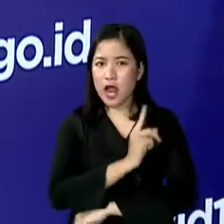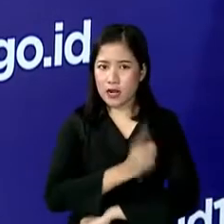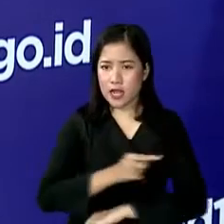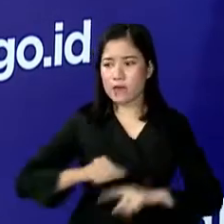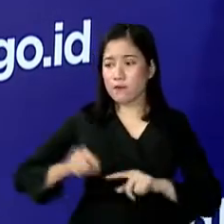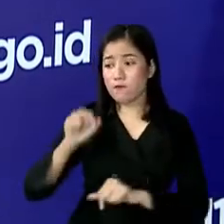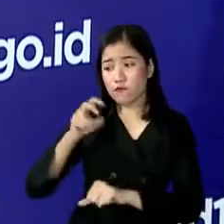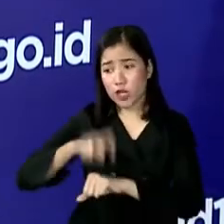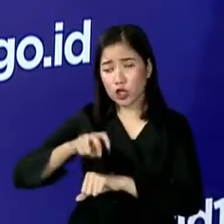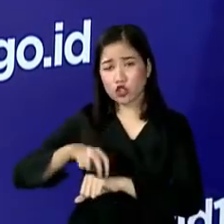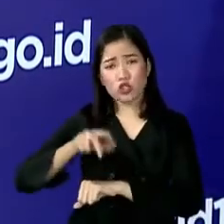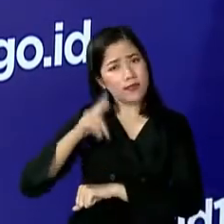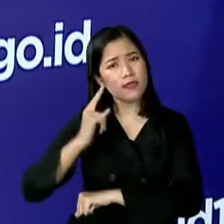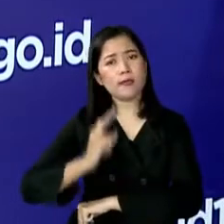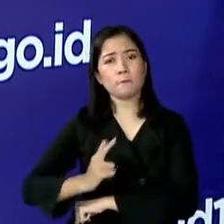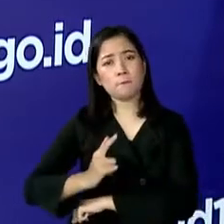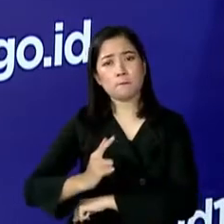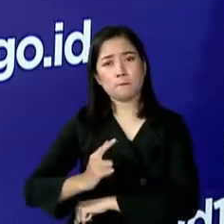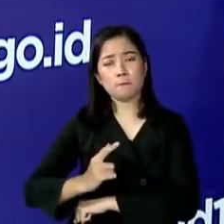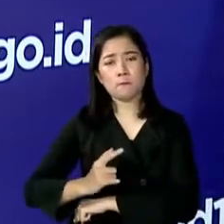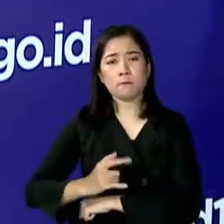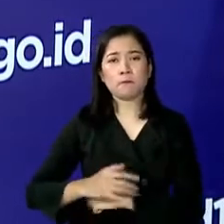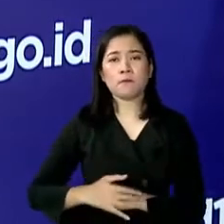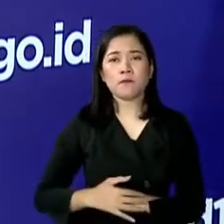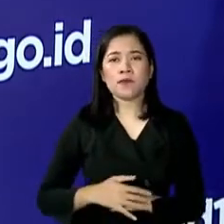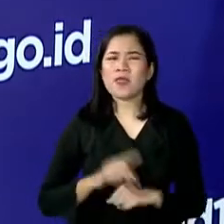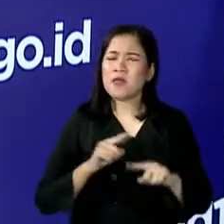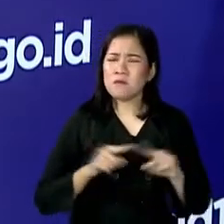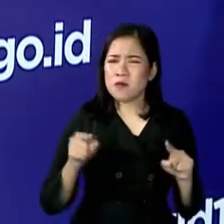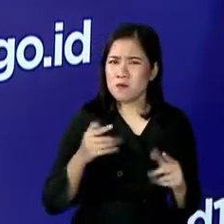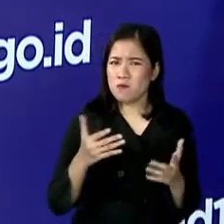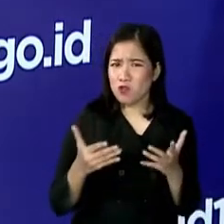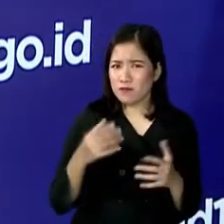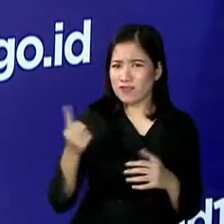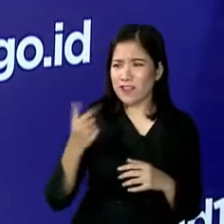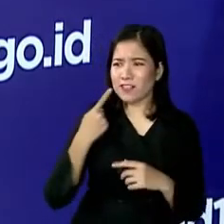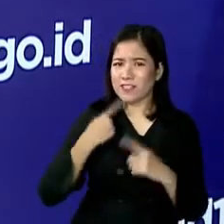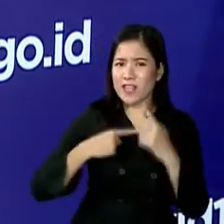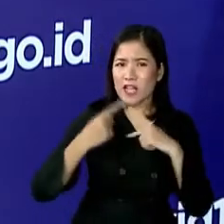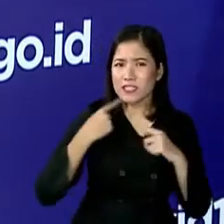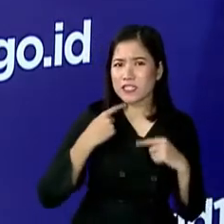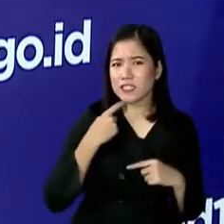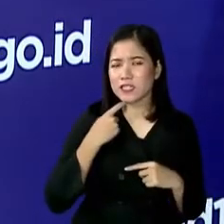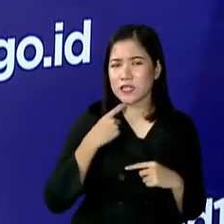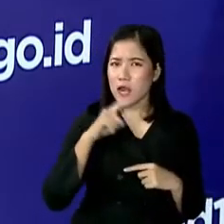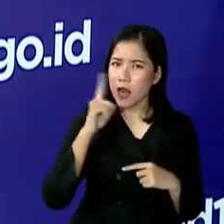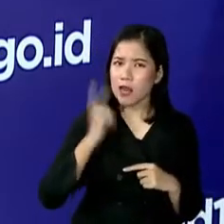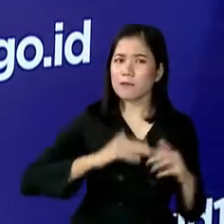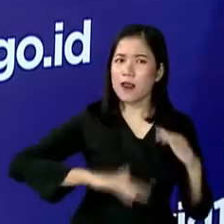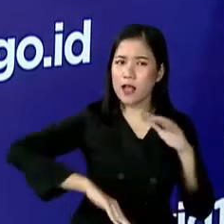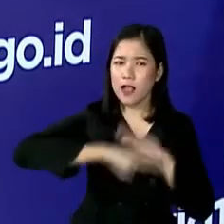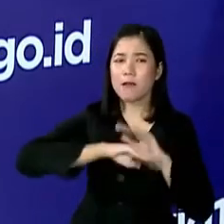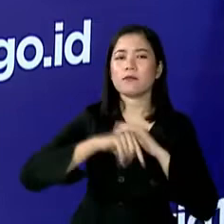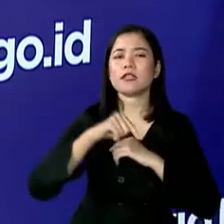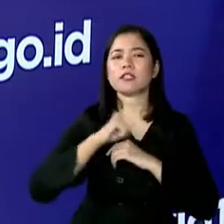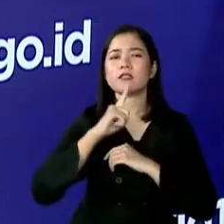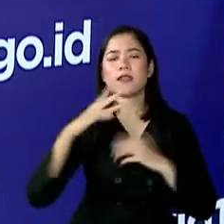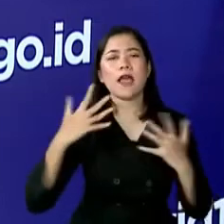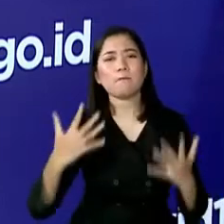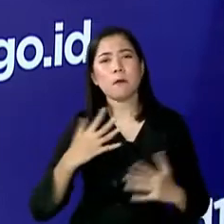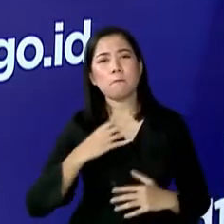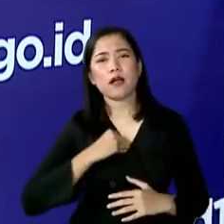masih tetap ada tadi juga sudah disampaikan oleh dokter close tapi mungkin bisa dijelaskan lebih lengkap lagi nggak Bu ini seperti apa